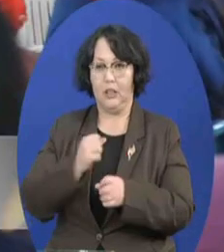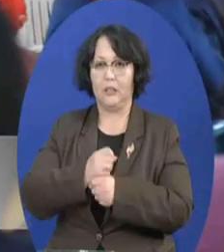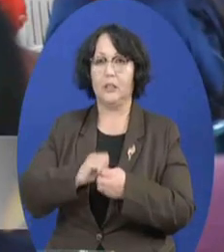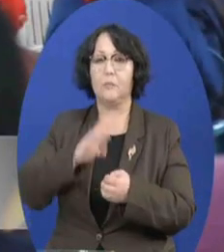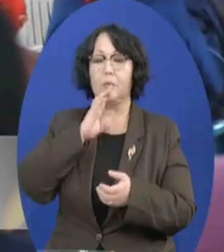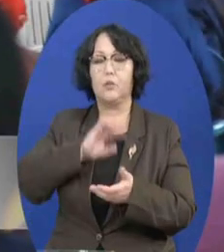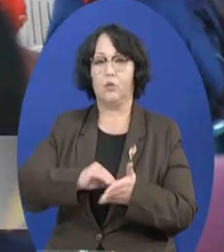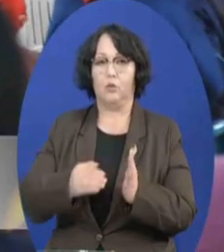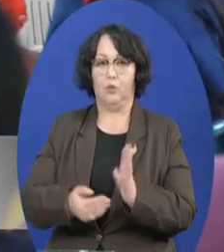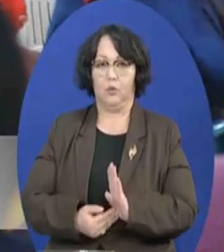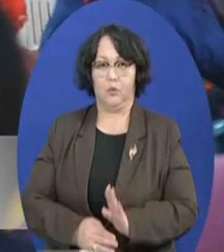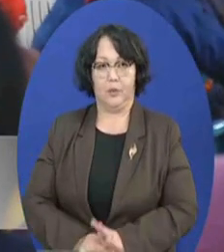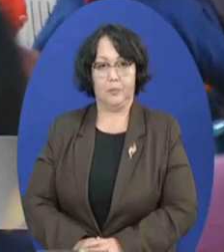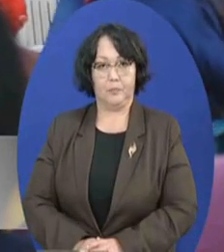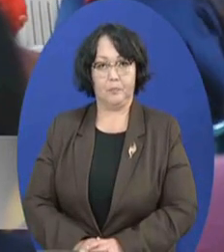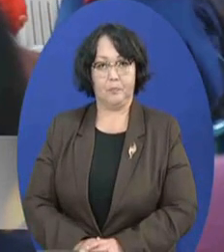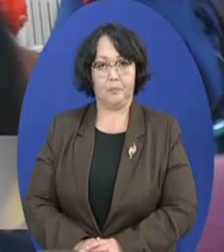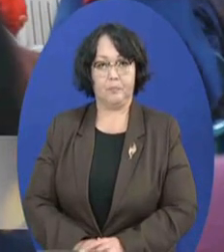байгаа.